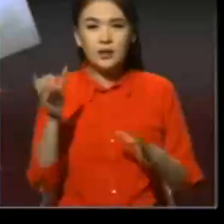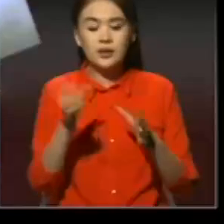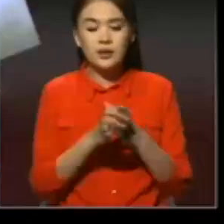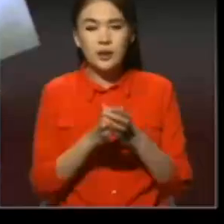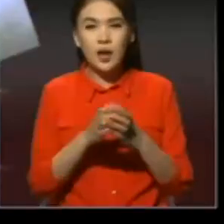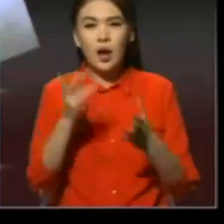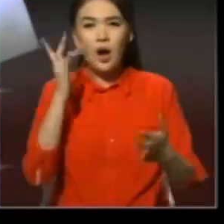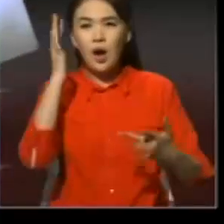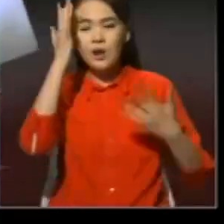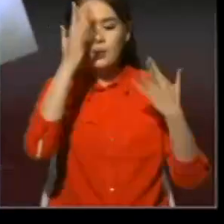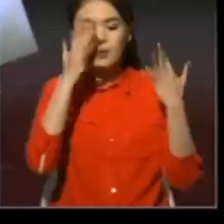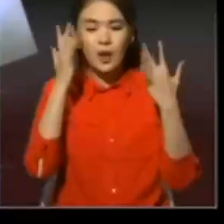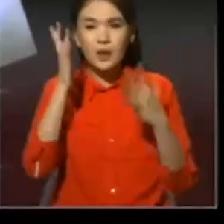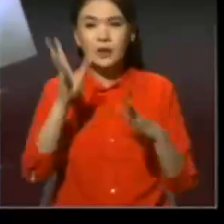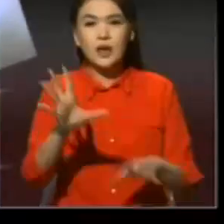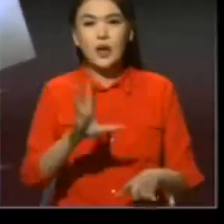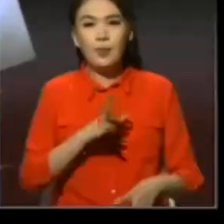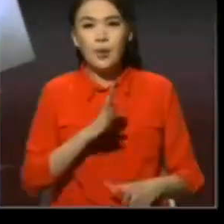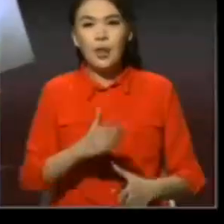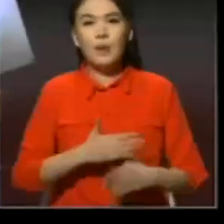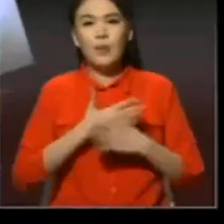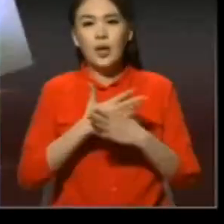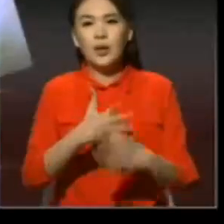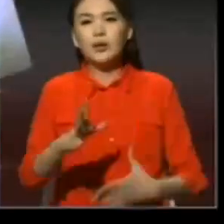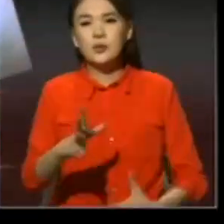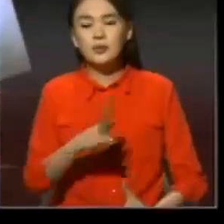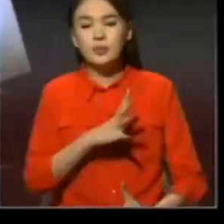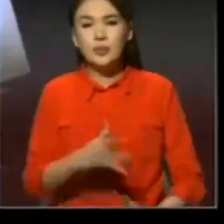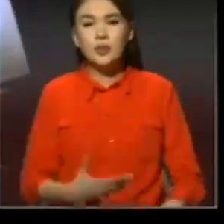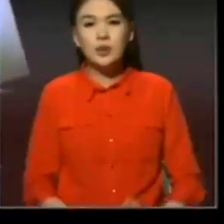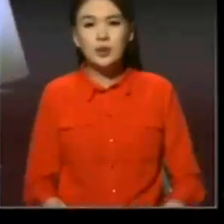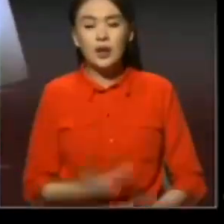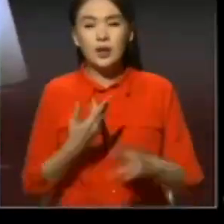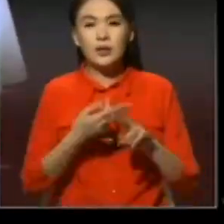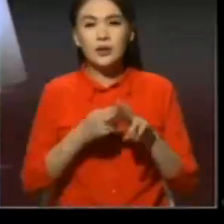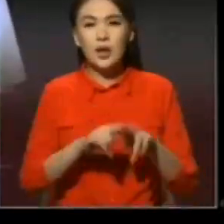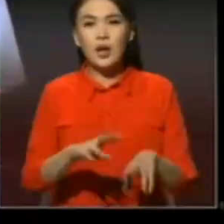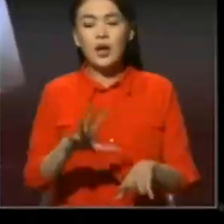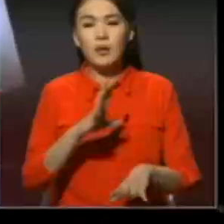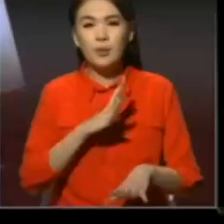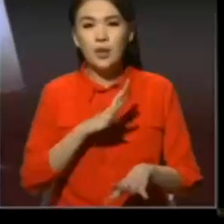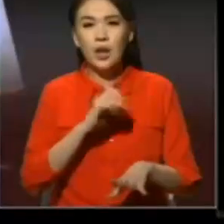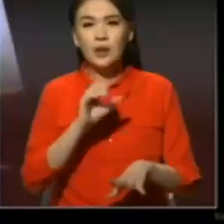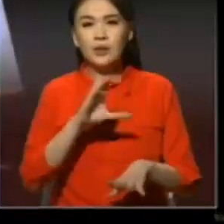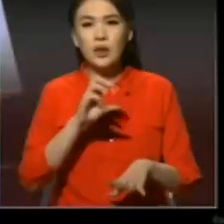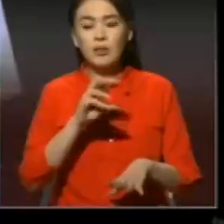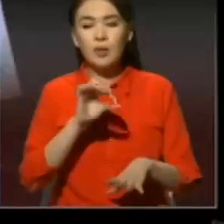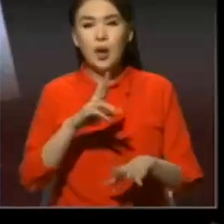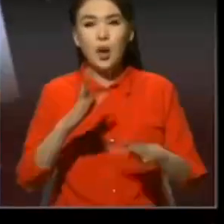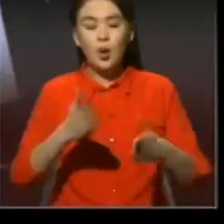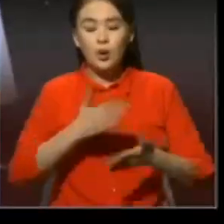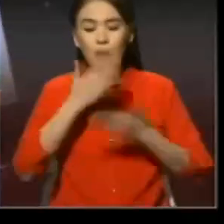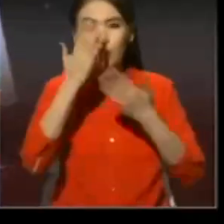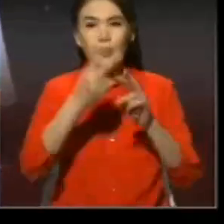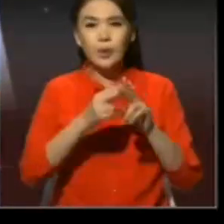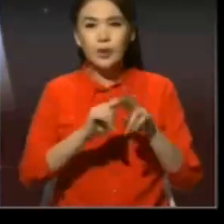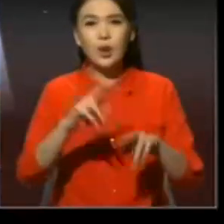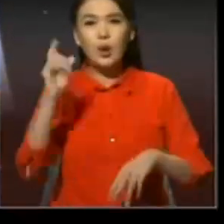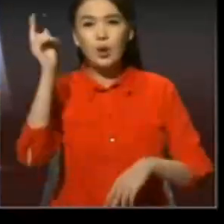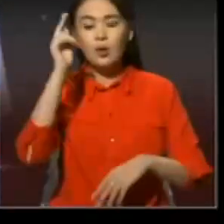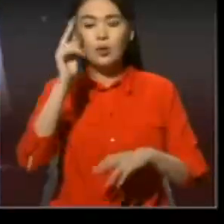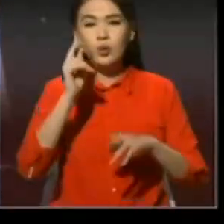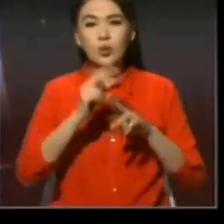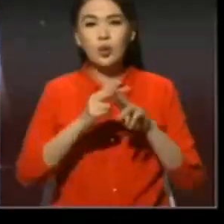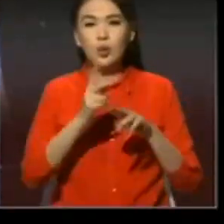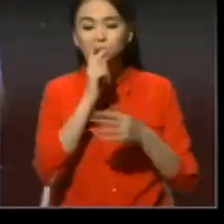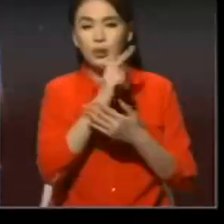жастардың арман тілегіне аздап болса да қанат бітірді. Сондықтан ассамблеяға осы жобаны оқып көріп отырған көрермендер айтуы мүмкін,